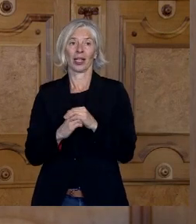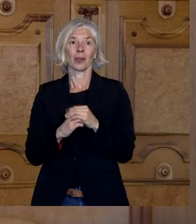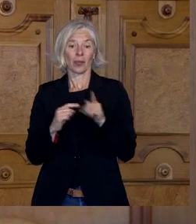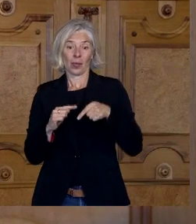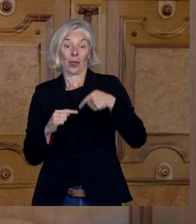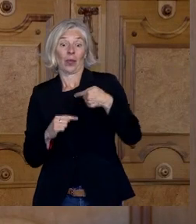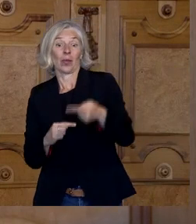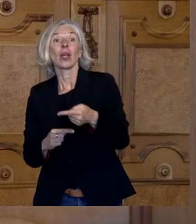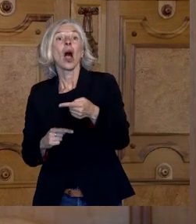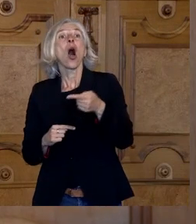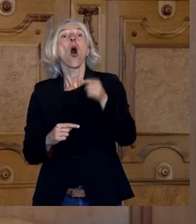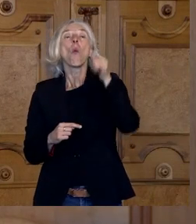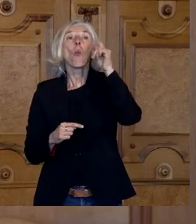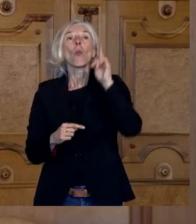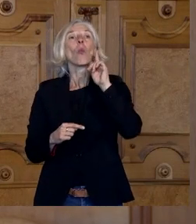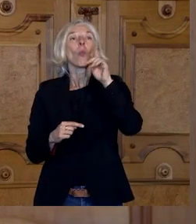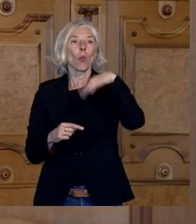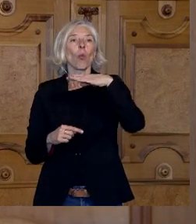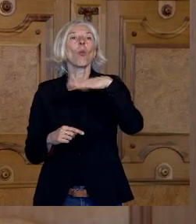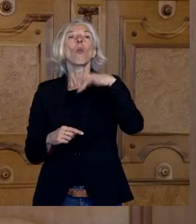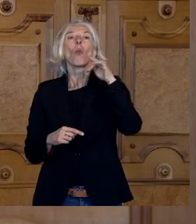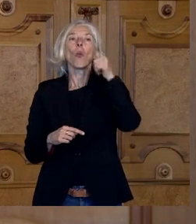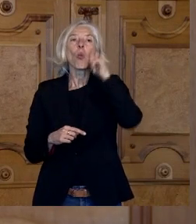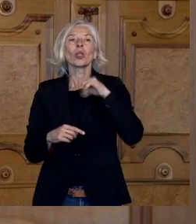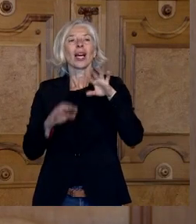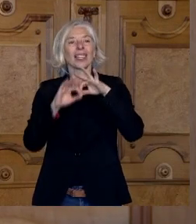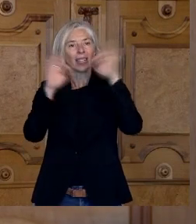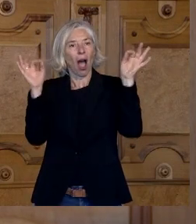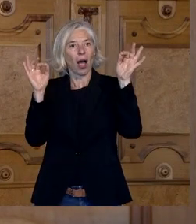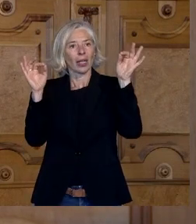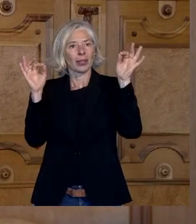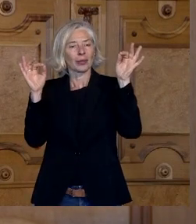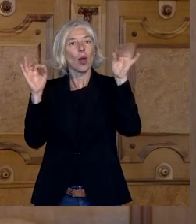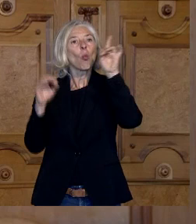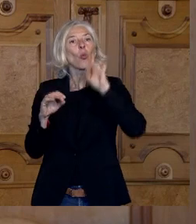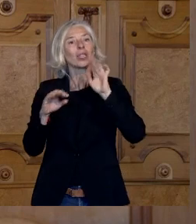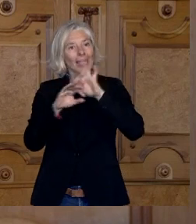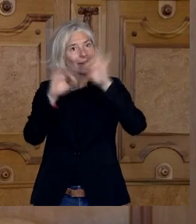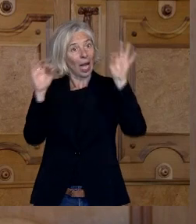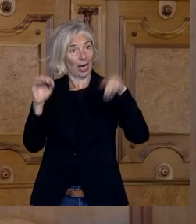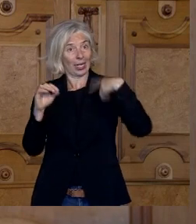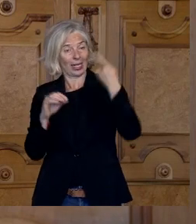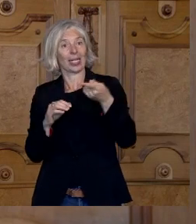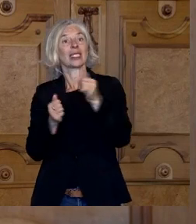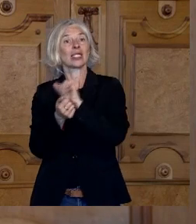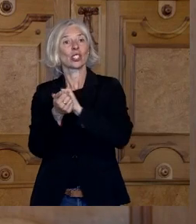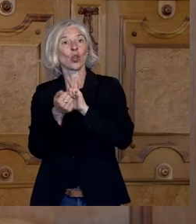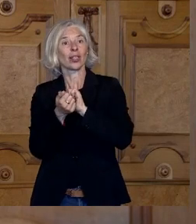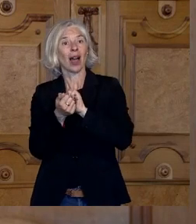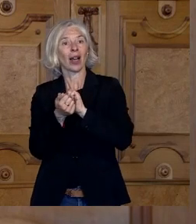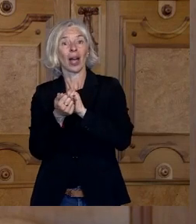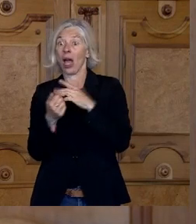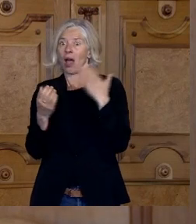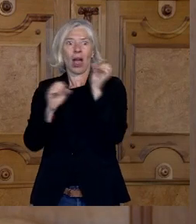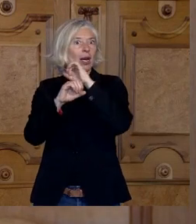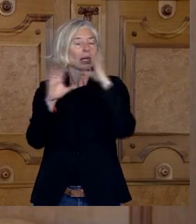Voranmeldungen jetzt in verschiedene telefonische Richtungen abholen. Wir haben eine, ich kann es gar nicht beschreiben, eine Flut